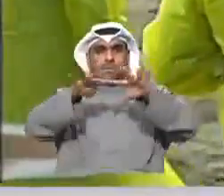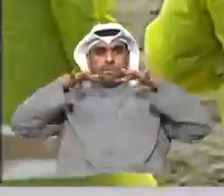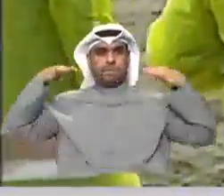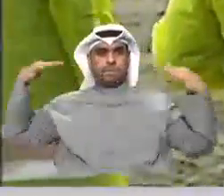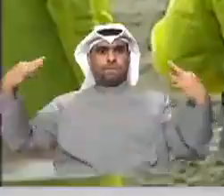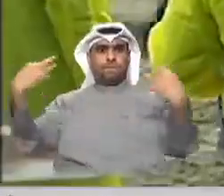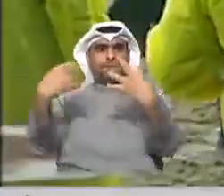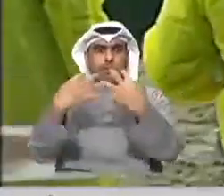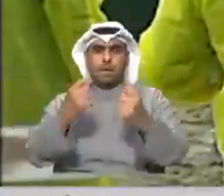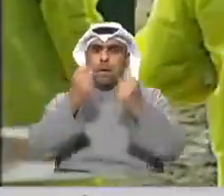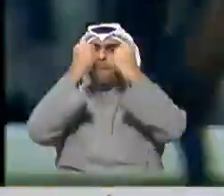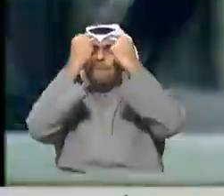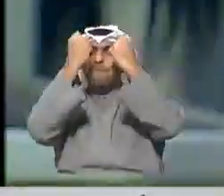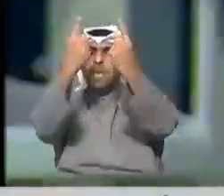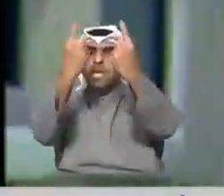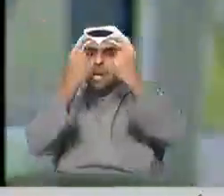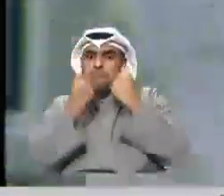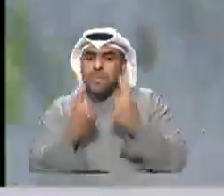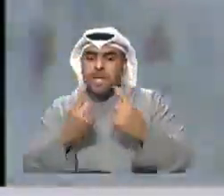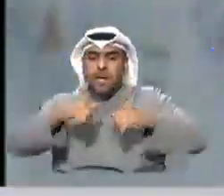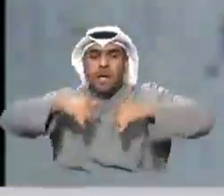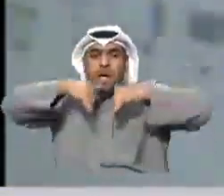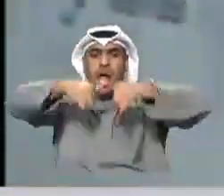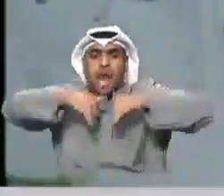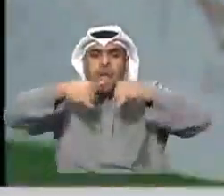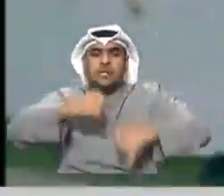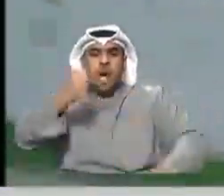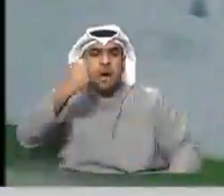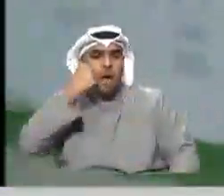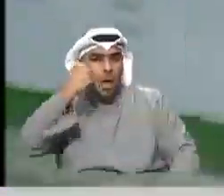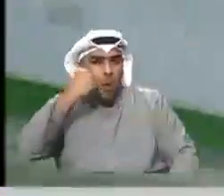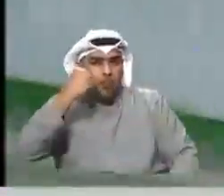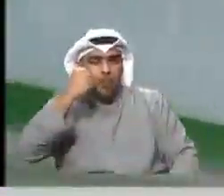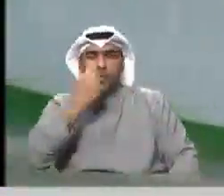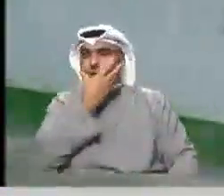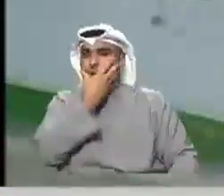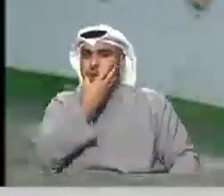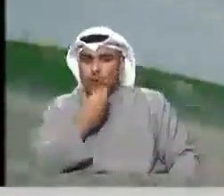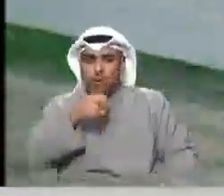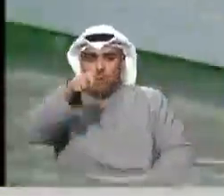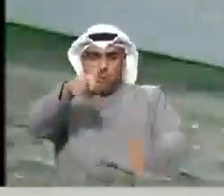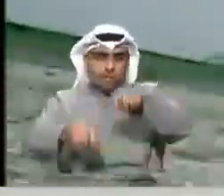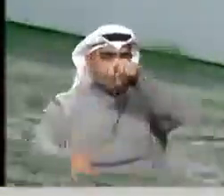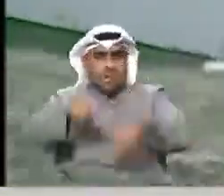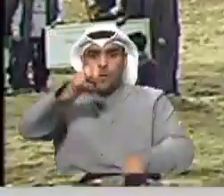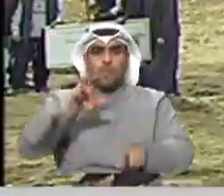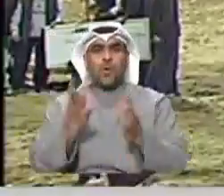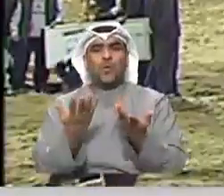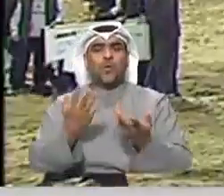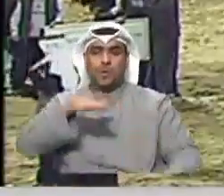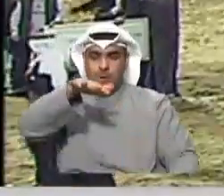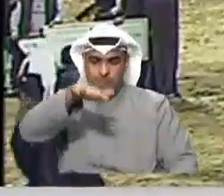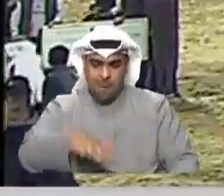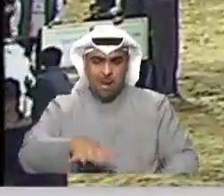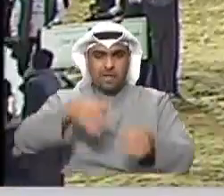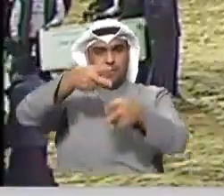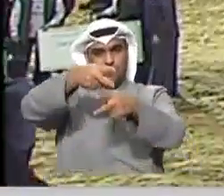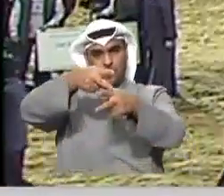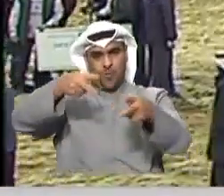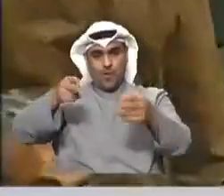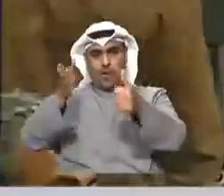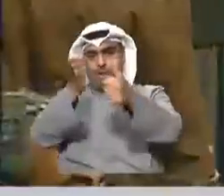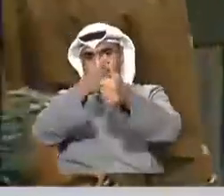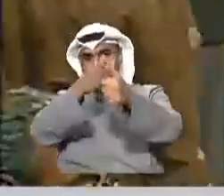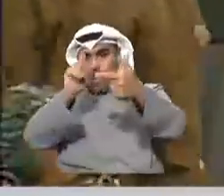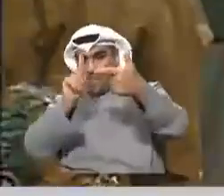إنتاج محلي عالي الجودة تنافس من خلاله ملاك المرابط على المراكز الأولى من أجل